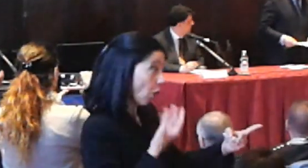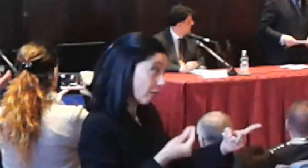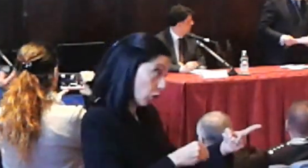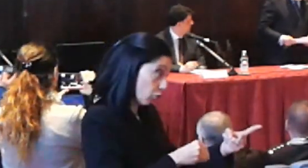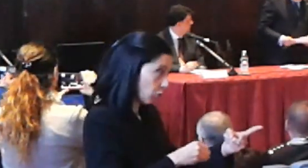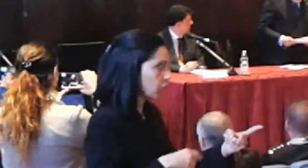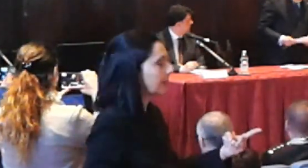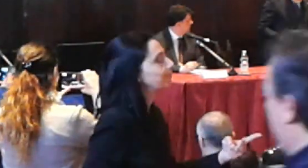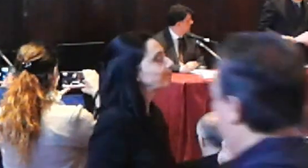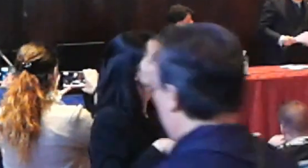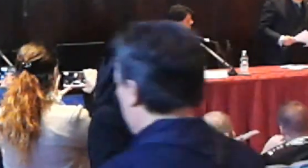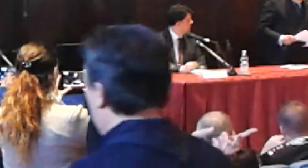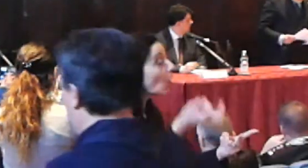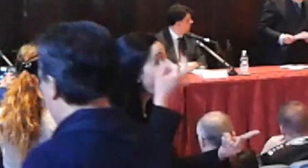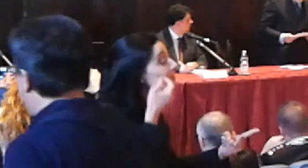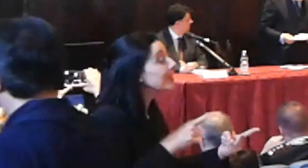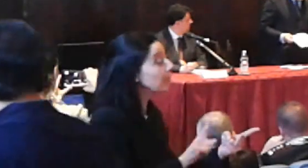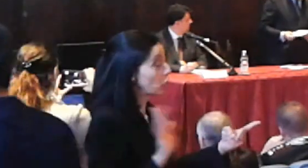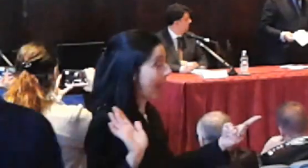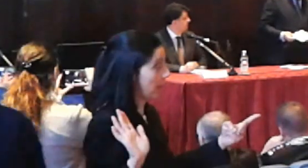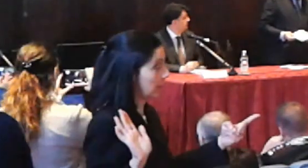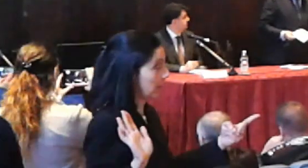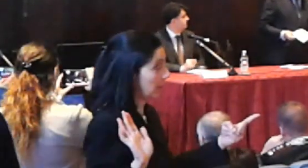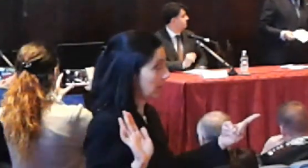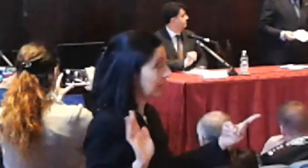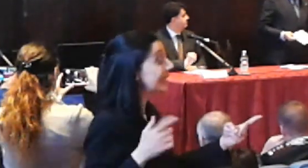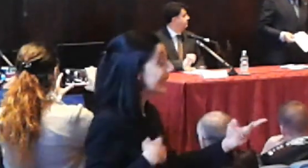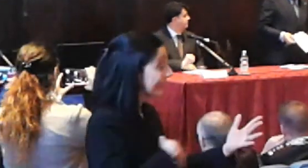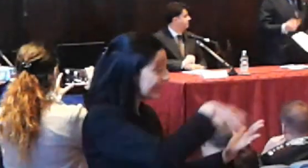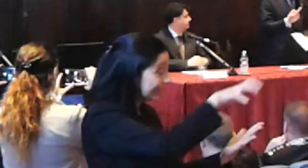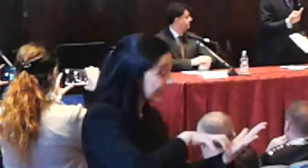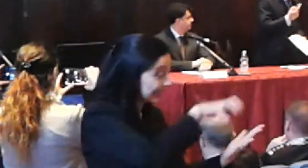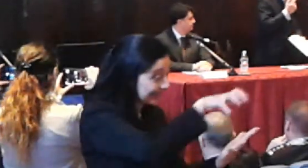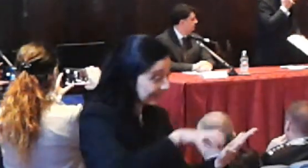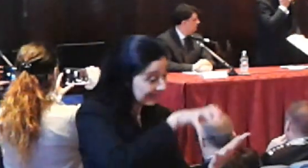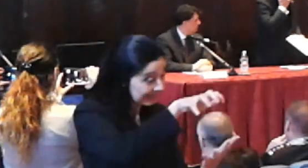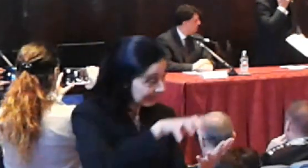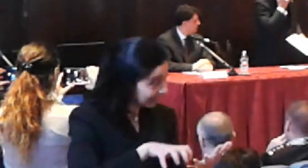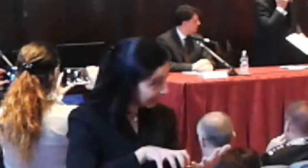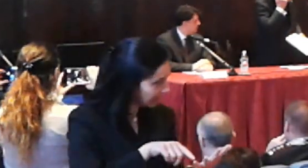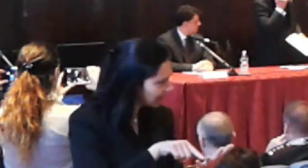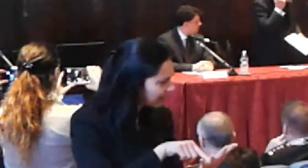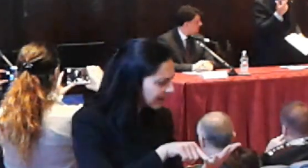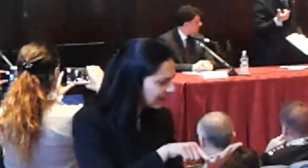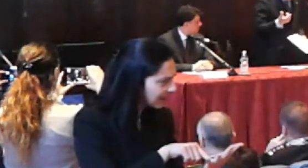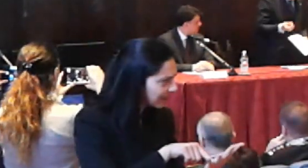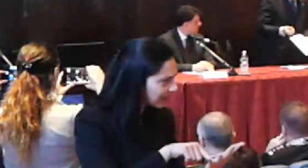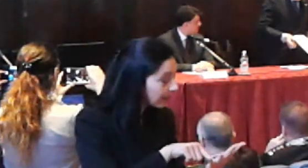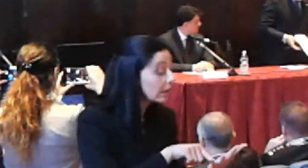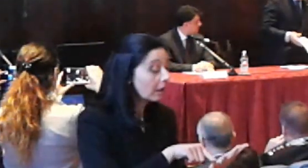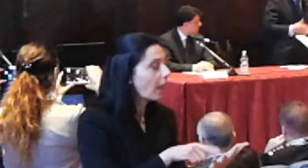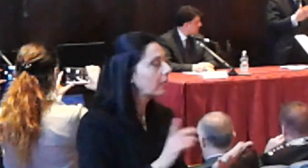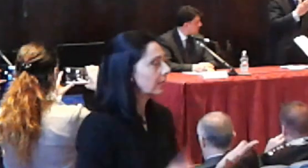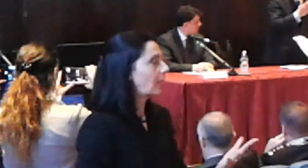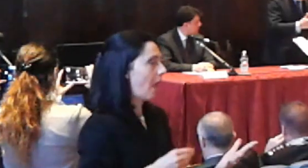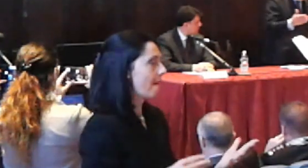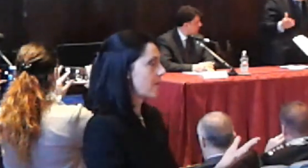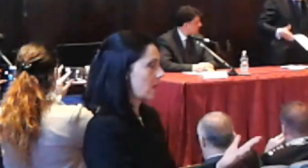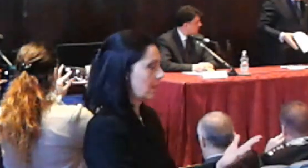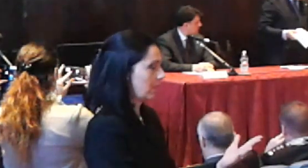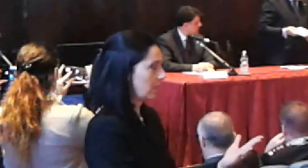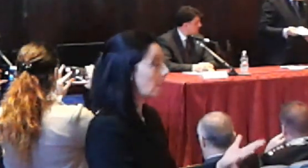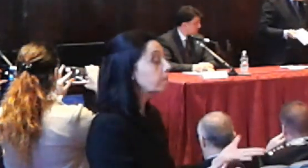di speciale, è che tutto ciò che qua dentro c'è, fatta una cosa, si fa già.